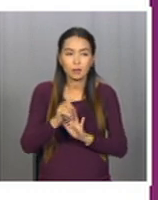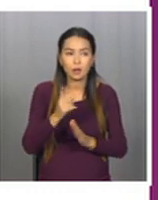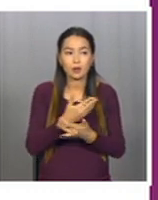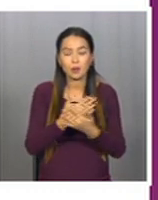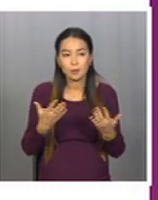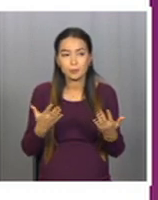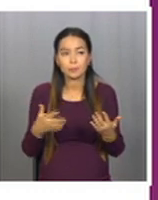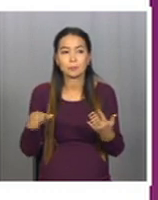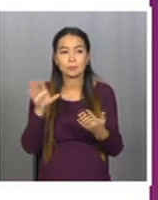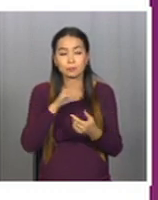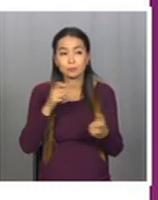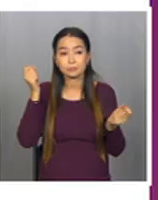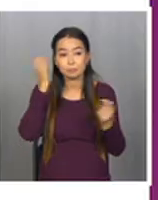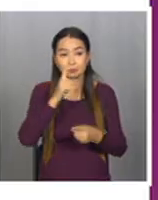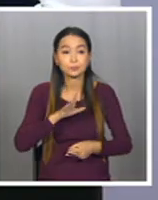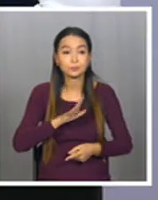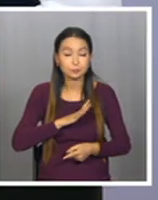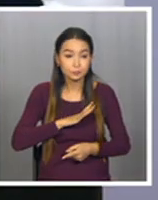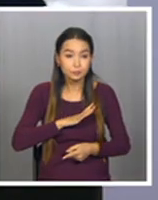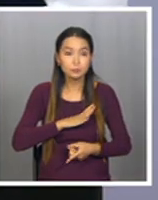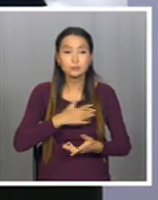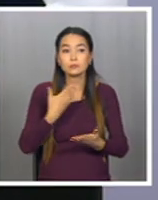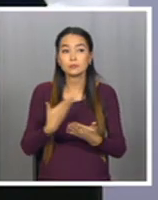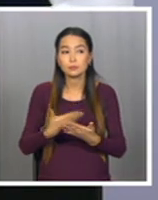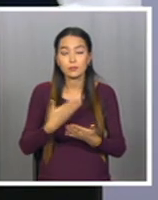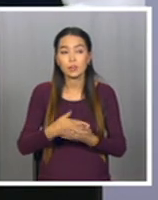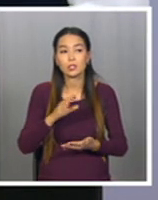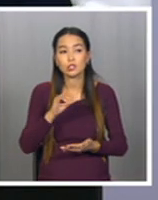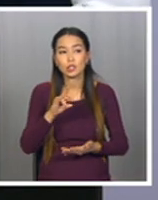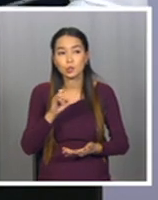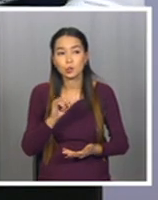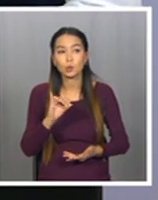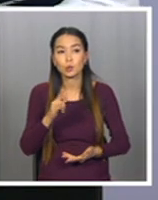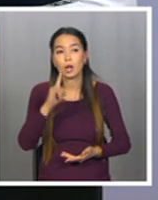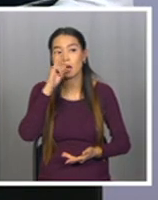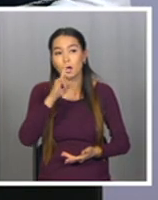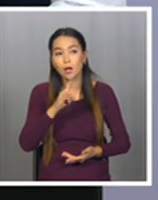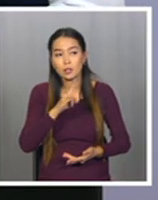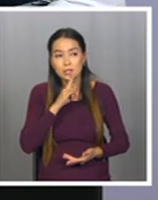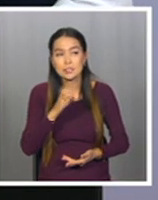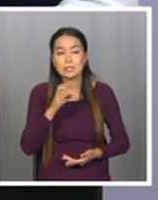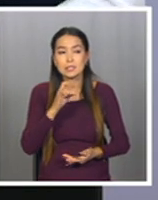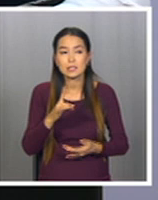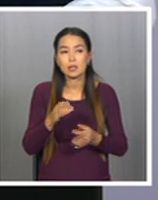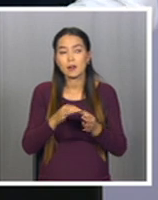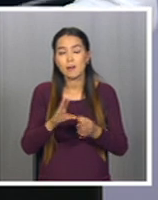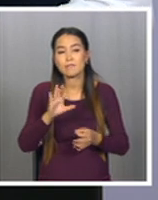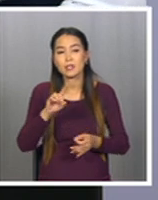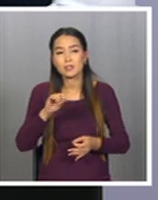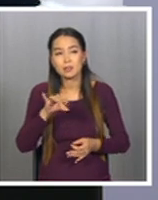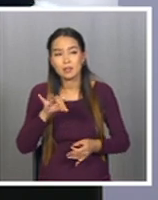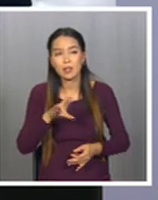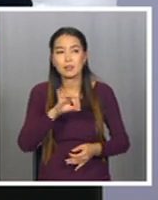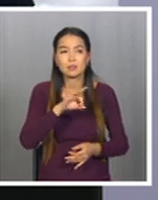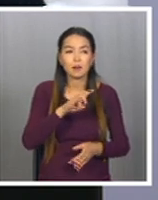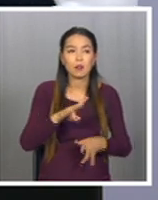ықпал еткен болатын. Мысалы, Жетісу, оңтүстік Қазақстан, Сырдың бойына Византия мен Ираннан